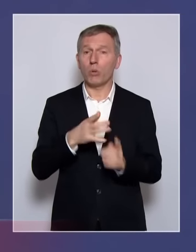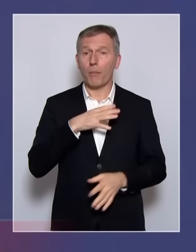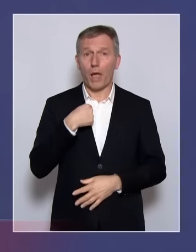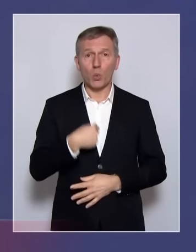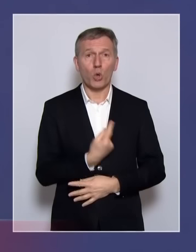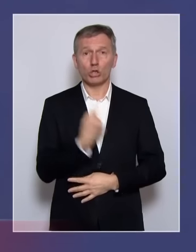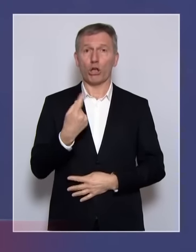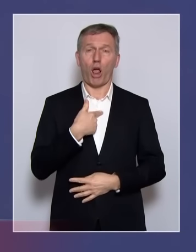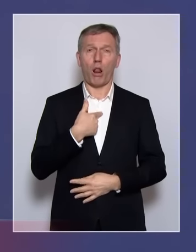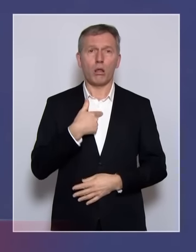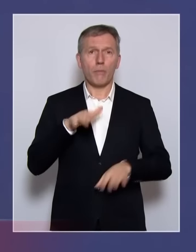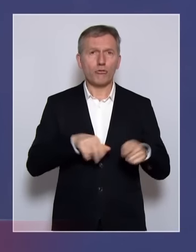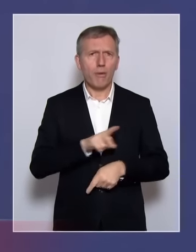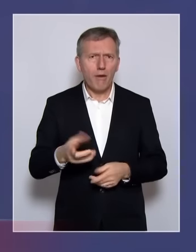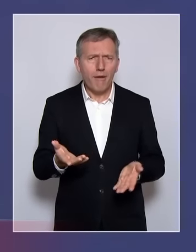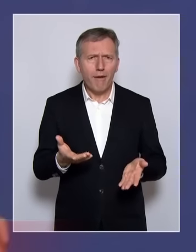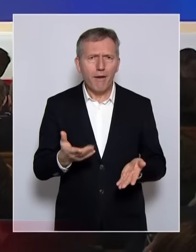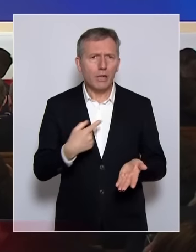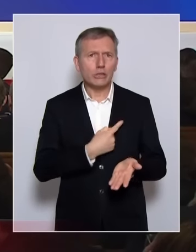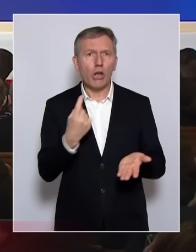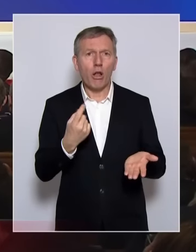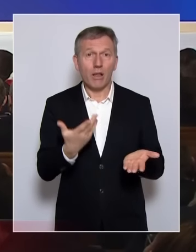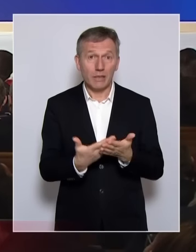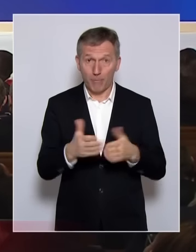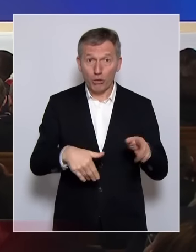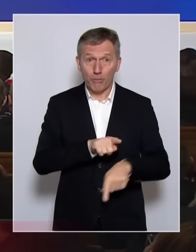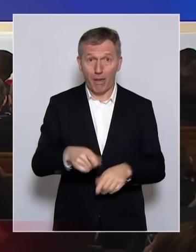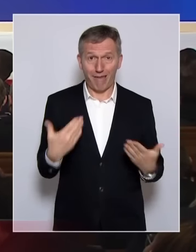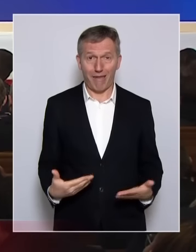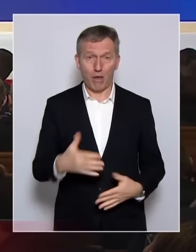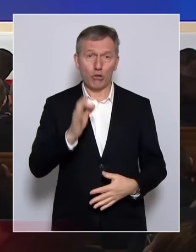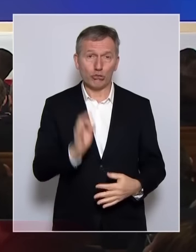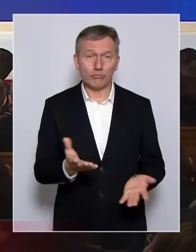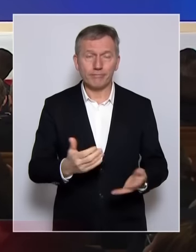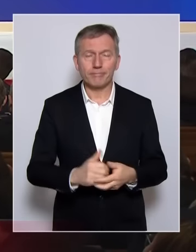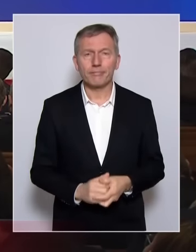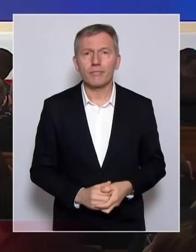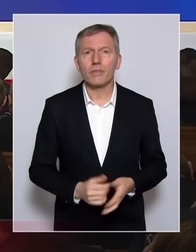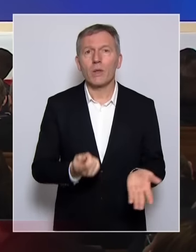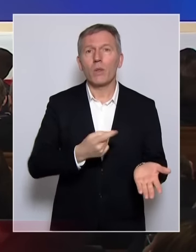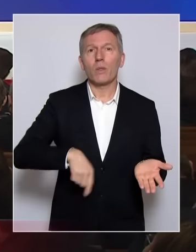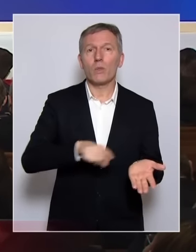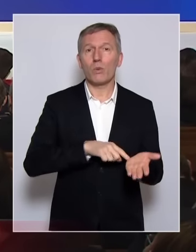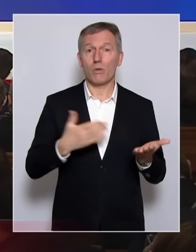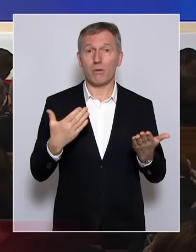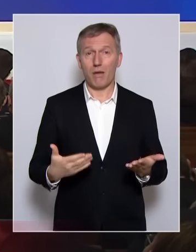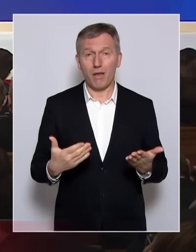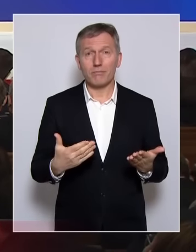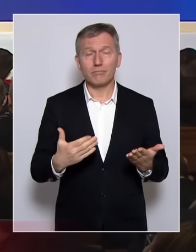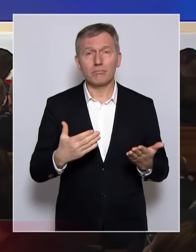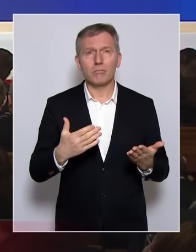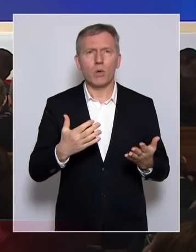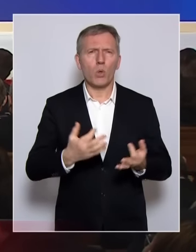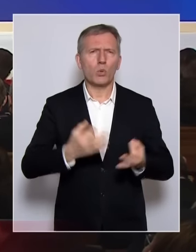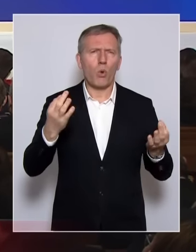seuls à le faire. Ça ne va pas marcher. Et d'ailleurs, ça ne marche pas. Et nous sommes à cet égard-là aussi